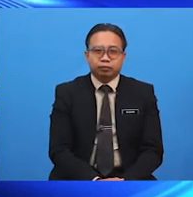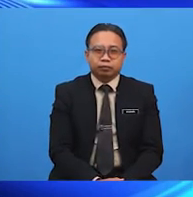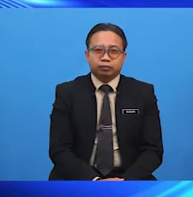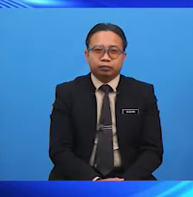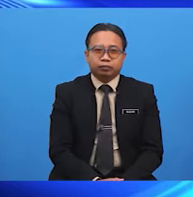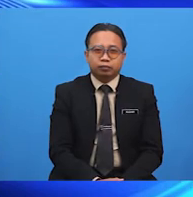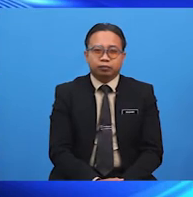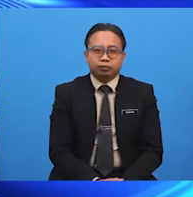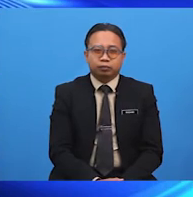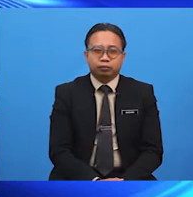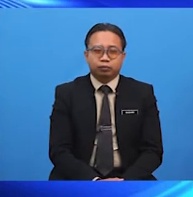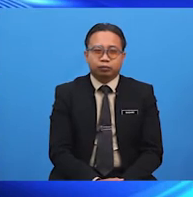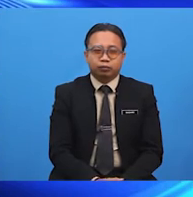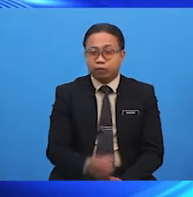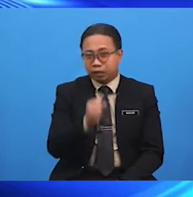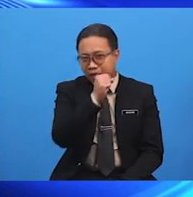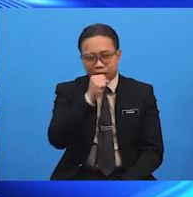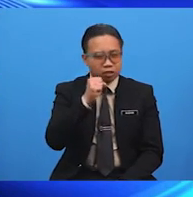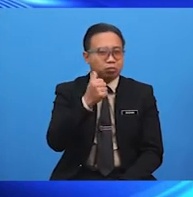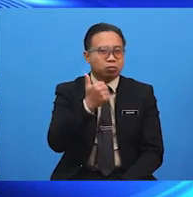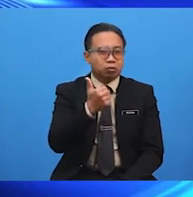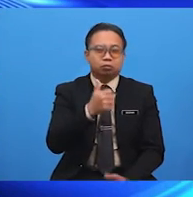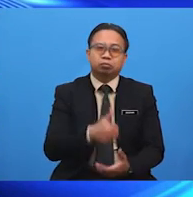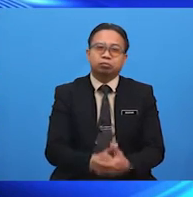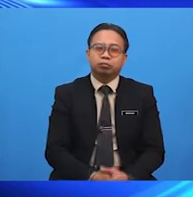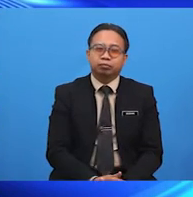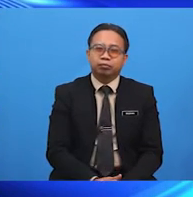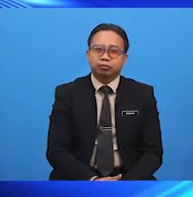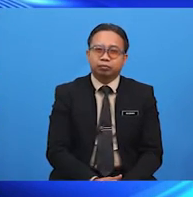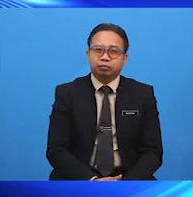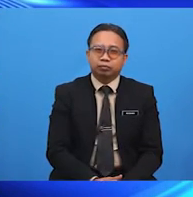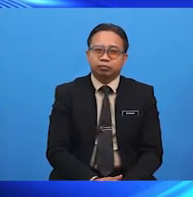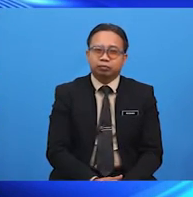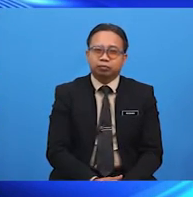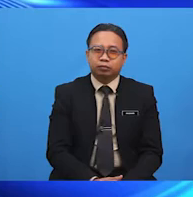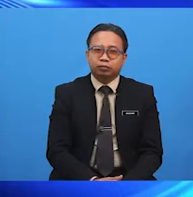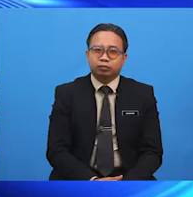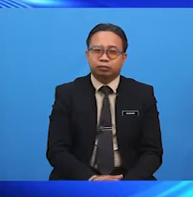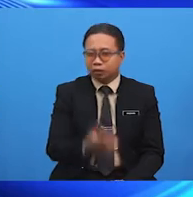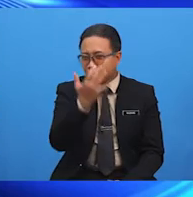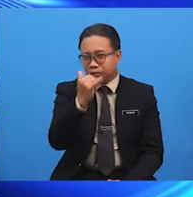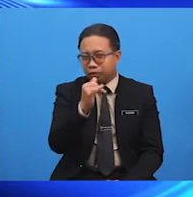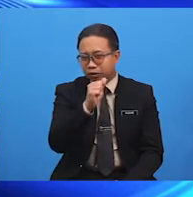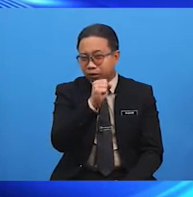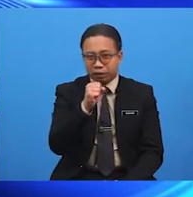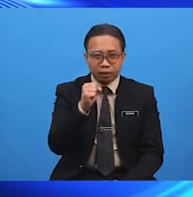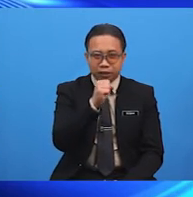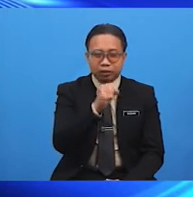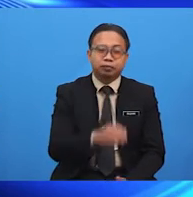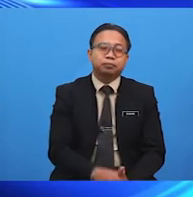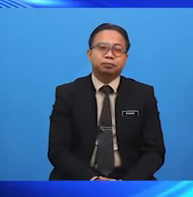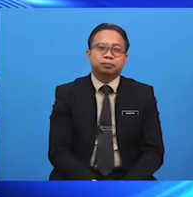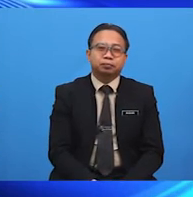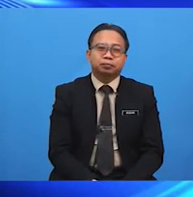Aduh, ya Allah ibu, ibu berat sekali ni, aduhai, apaan ini semua nyanyi-nyanyi ni ibu? Betul